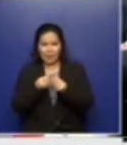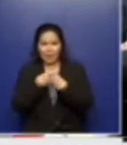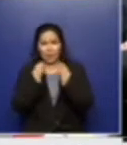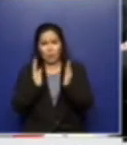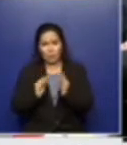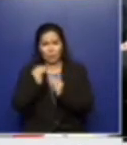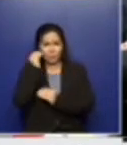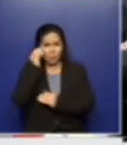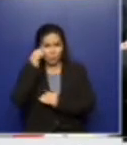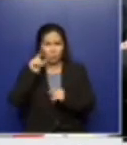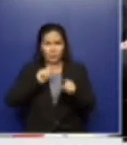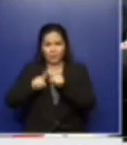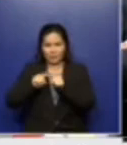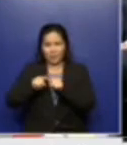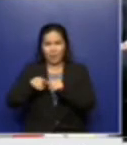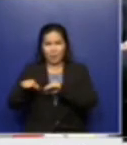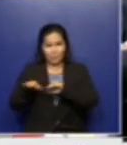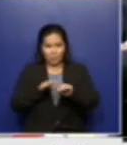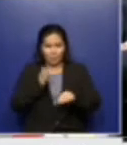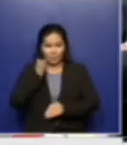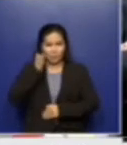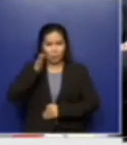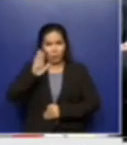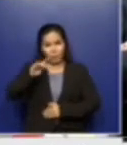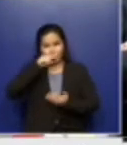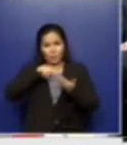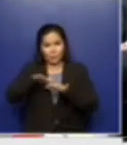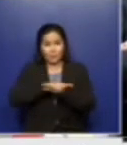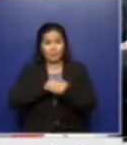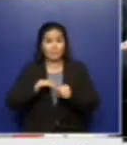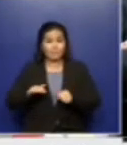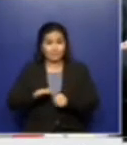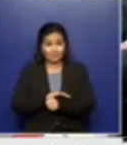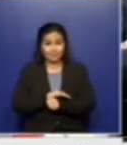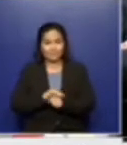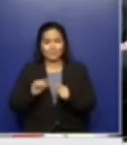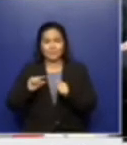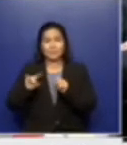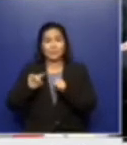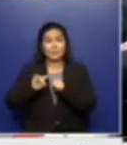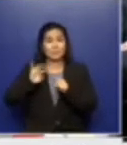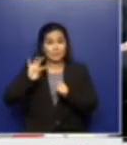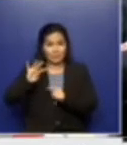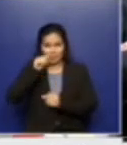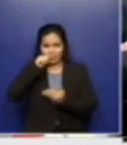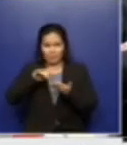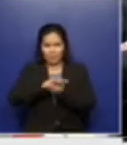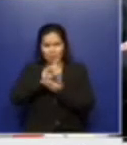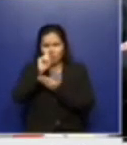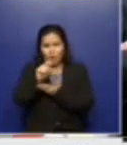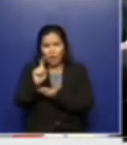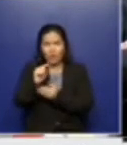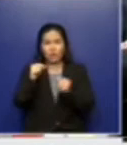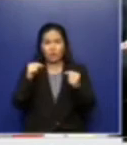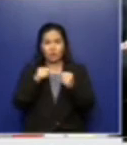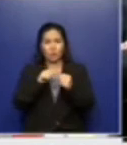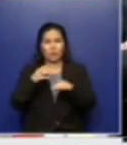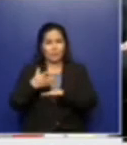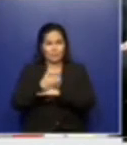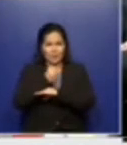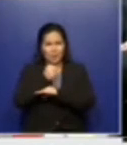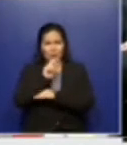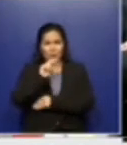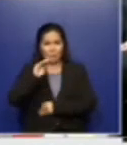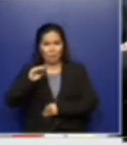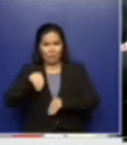ษย์รองรับโควิดรองรับอนาคตของประเทศและสุดท้ายค่ะประเทศไทยจำเป็นต้องรื้อโครงสร้างใหญ่ทางการเมืองให้เป็น